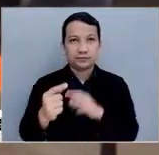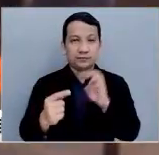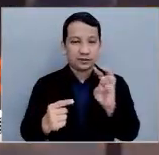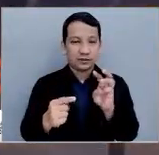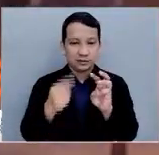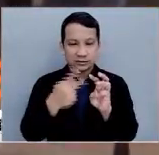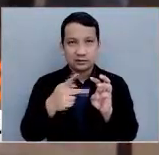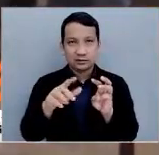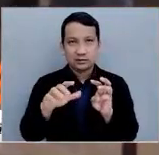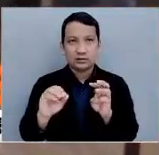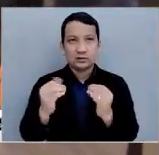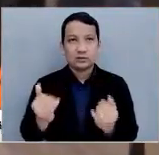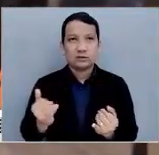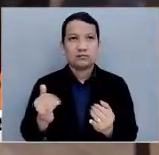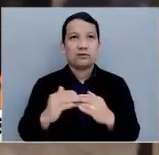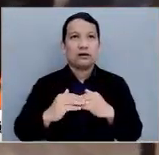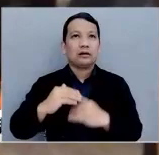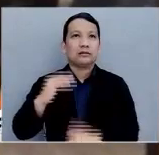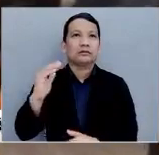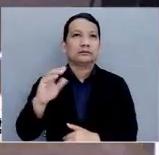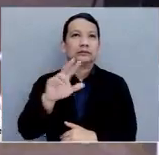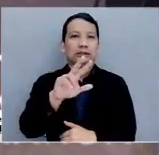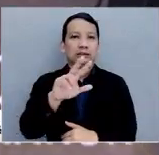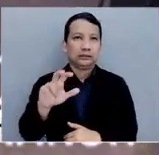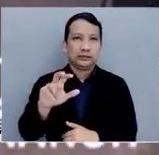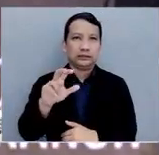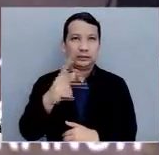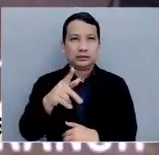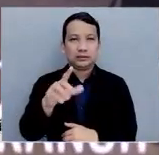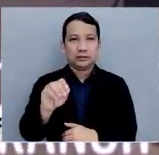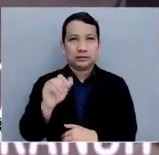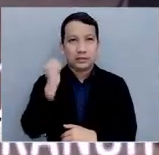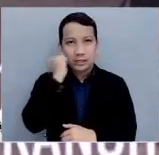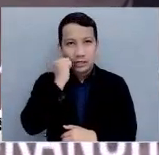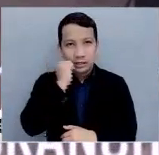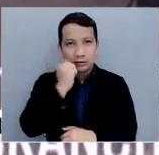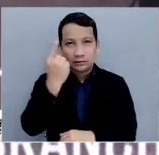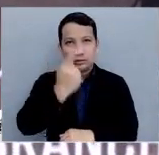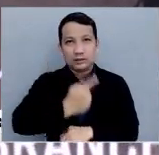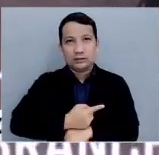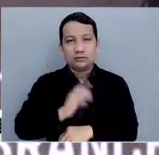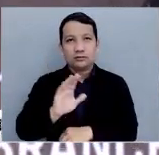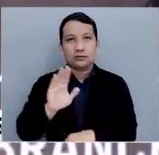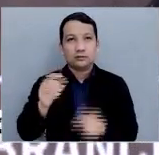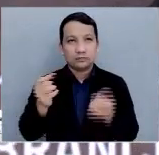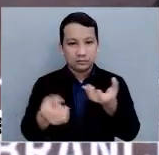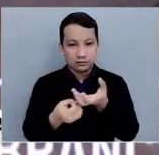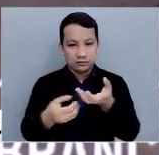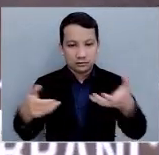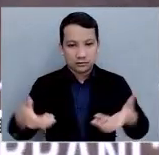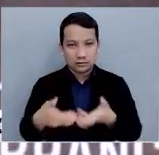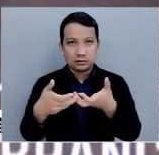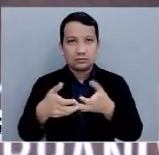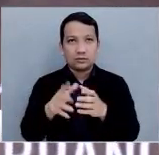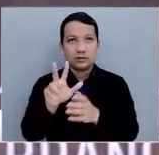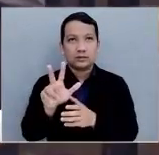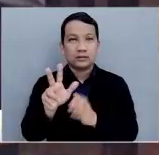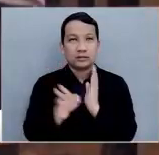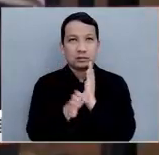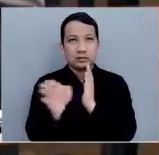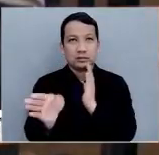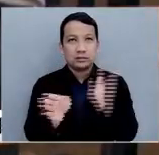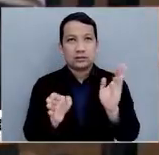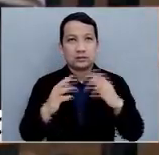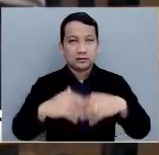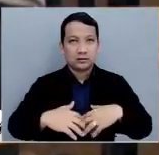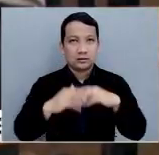seafoods, ngayon umaabot na sa 300 kilos na seafoods ang kanilang niluluto sa 3 branches. May mga naipundar